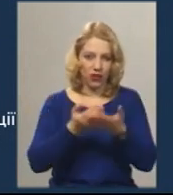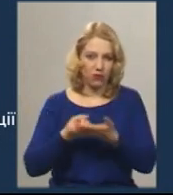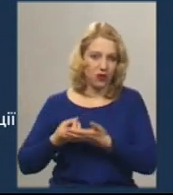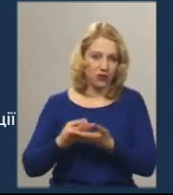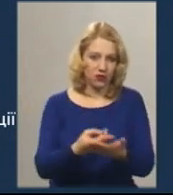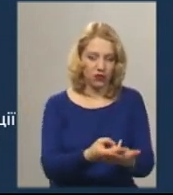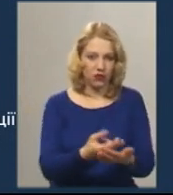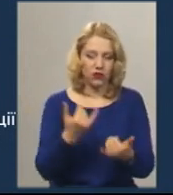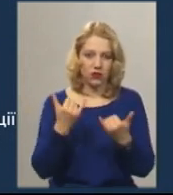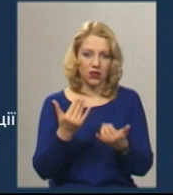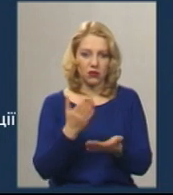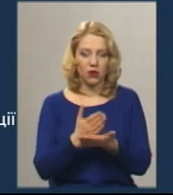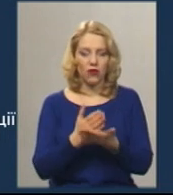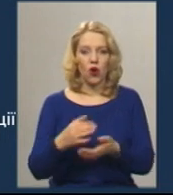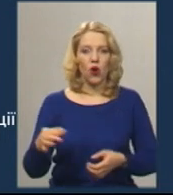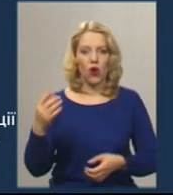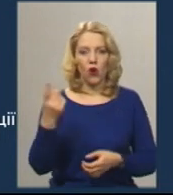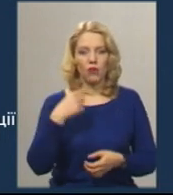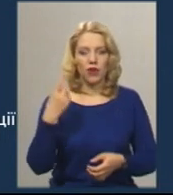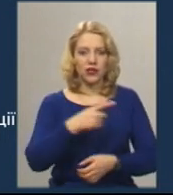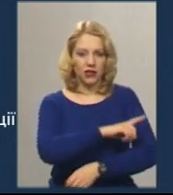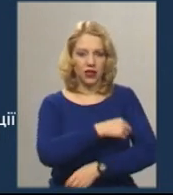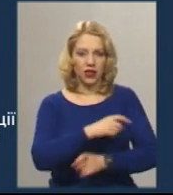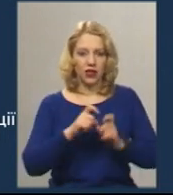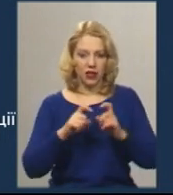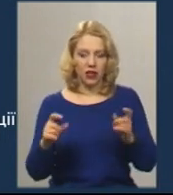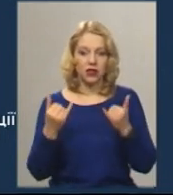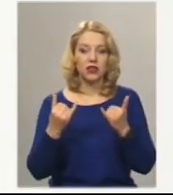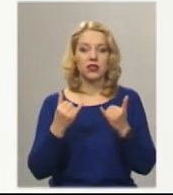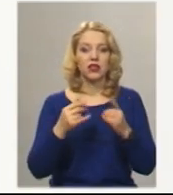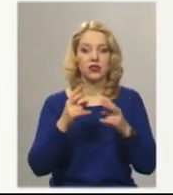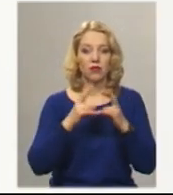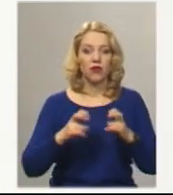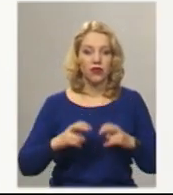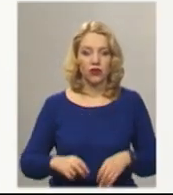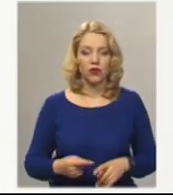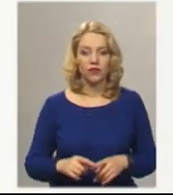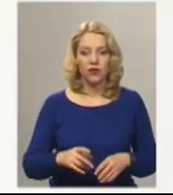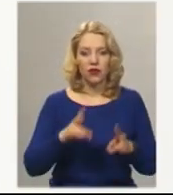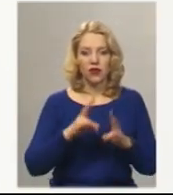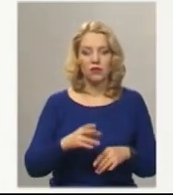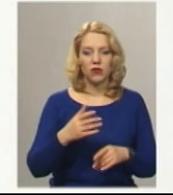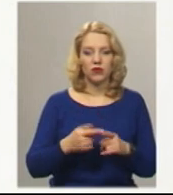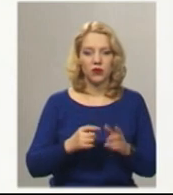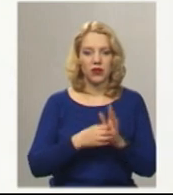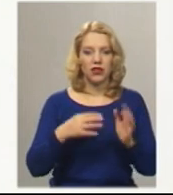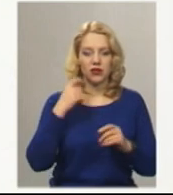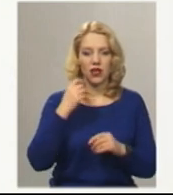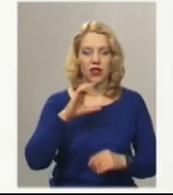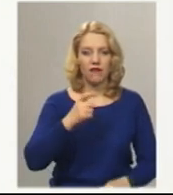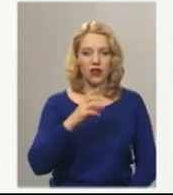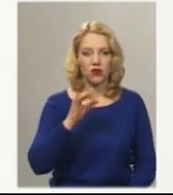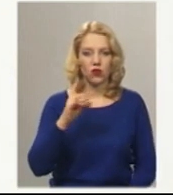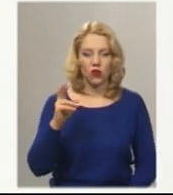лікарні. Наразі він перебуває в обласній лікарні. Поліція з даним фактом проводить перевірку. Травмований 15-річний Євген Сорока отримав опіки